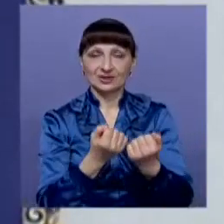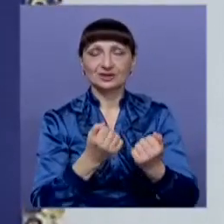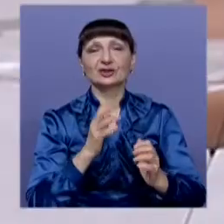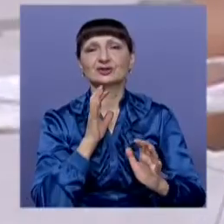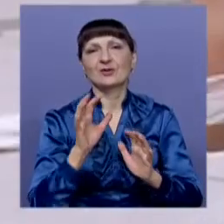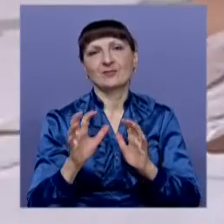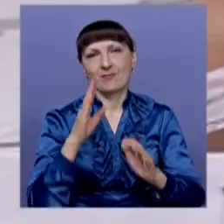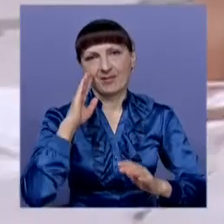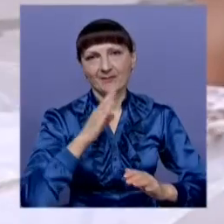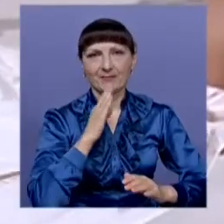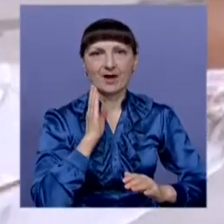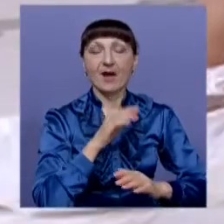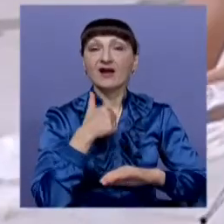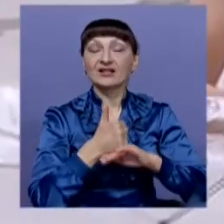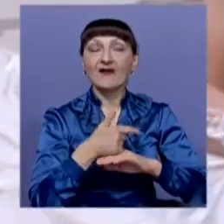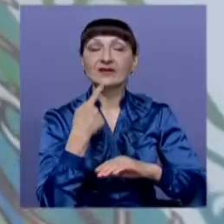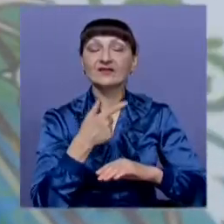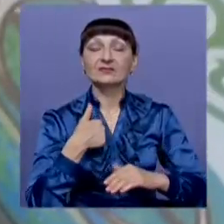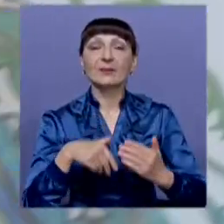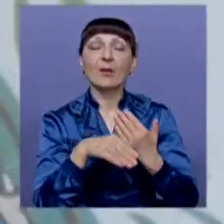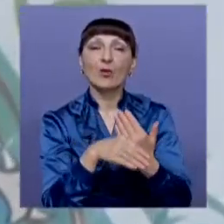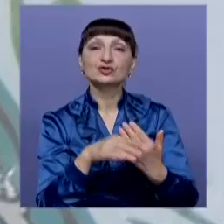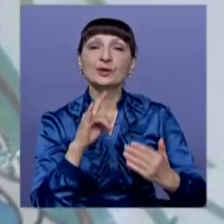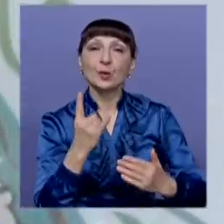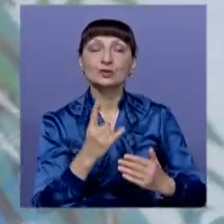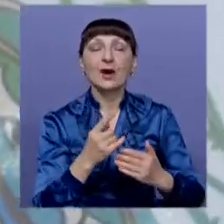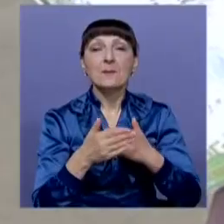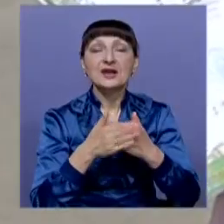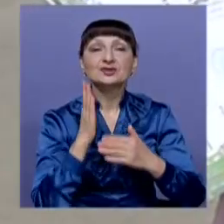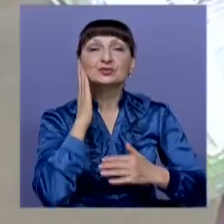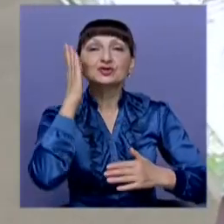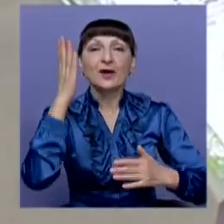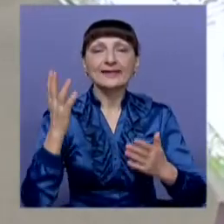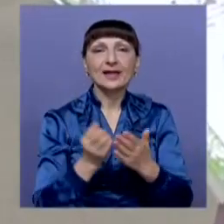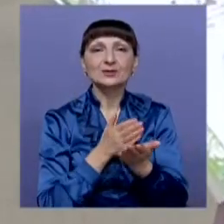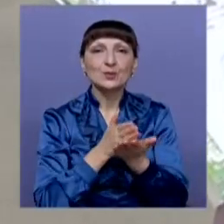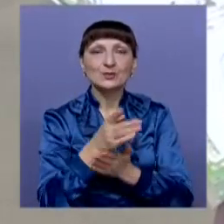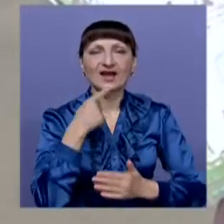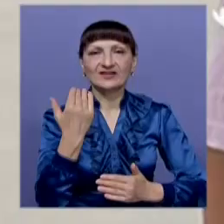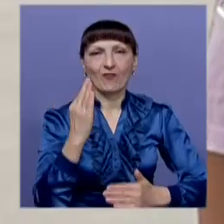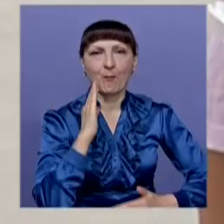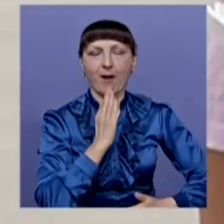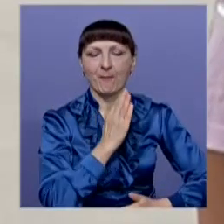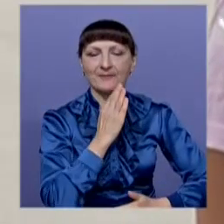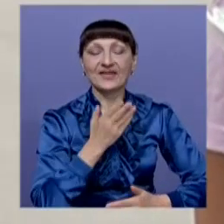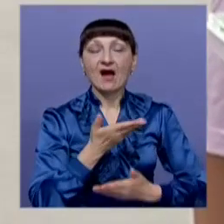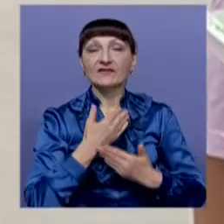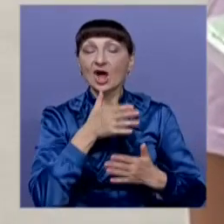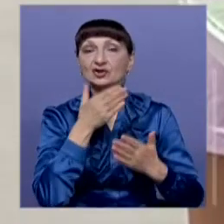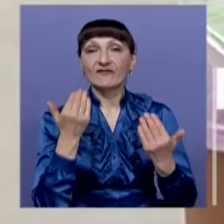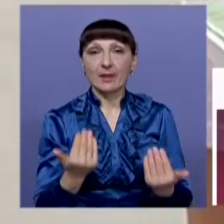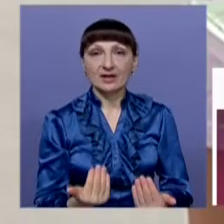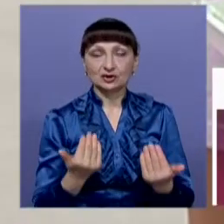заботливых родителей. Главное для меня – помочь ребенку стать ближе к мечте и найти свой путь, говорит мама Савы. В наше время